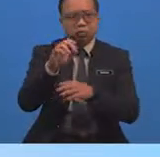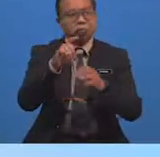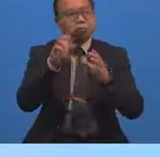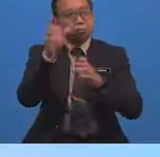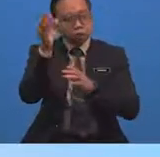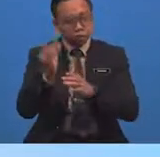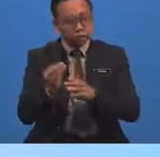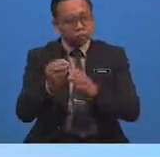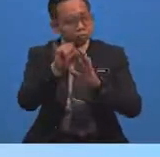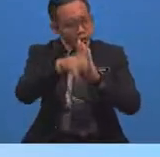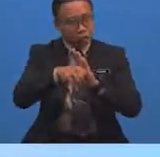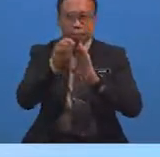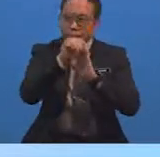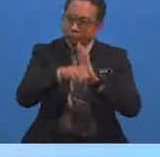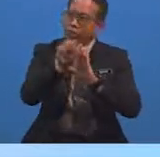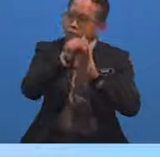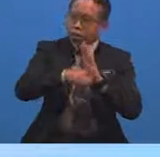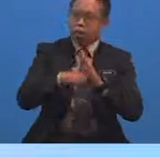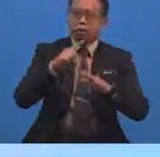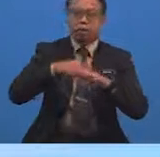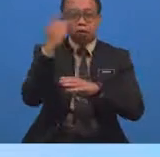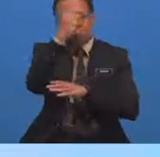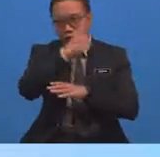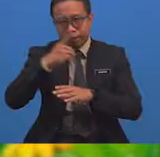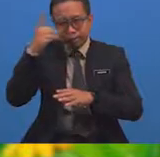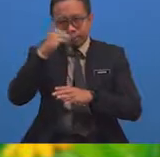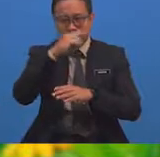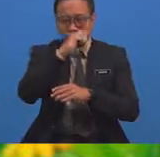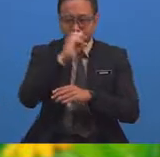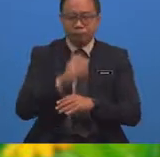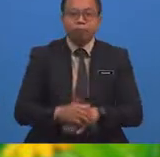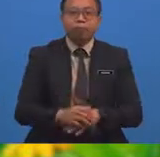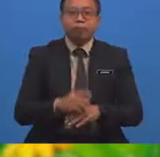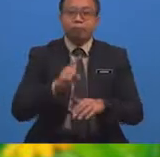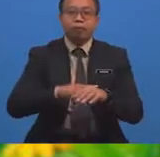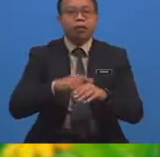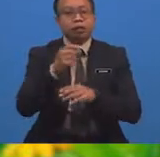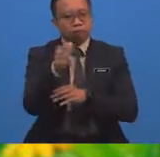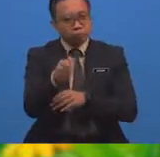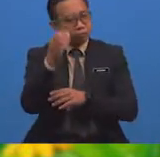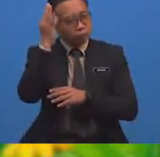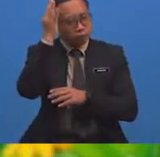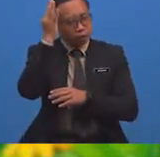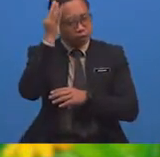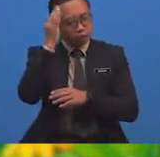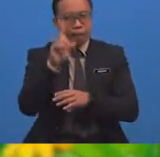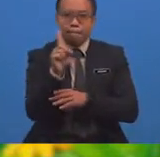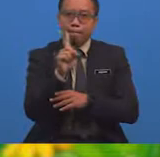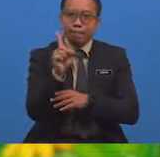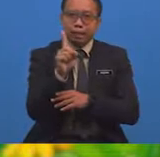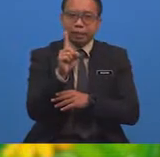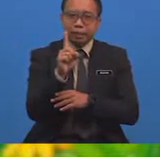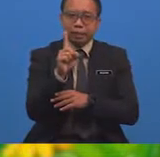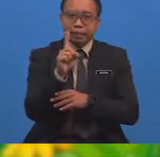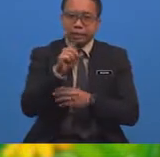Serta jarum saat pada Mukanya pada pendapat kamu gimana kah